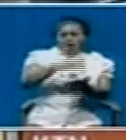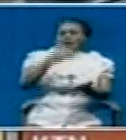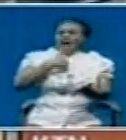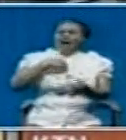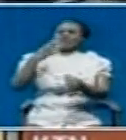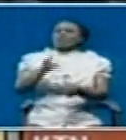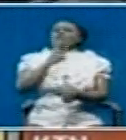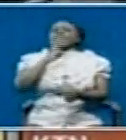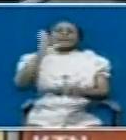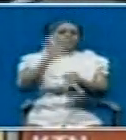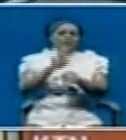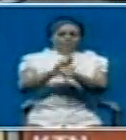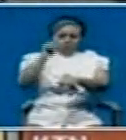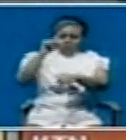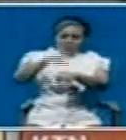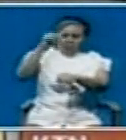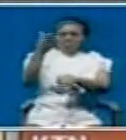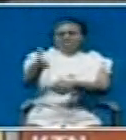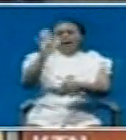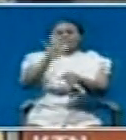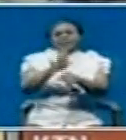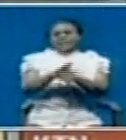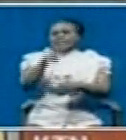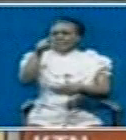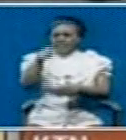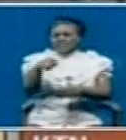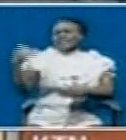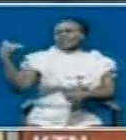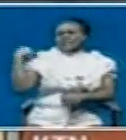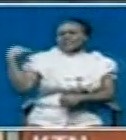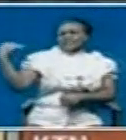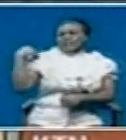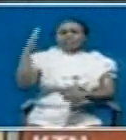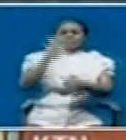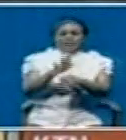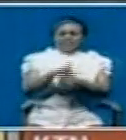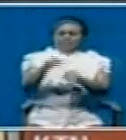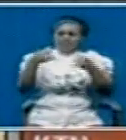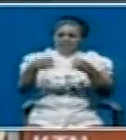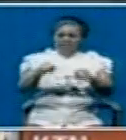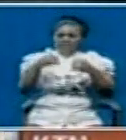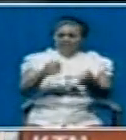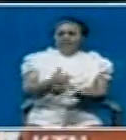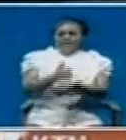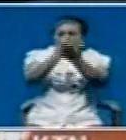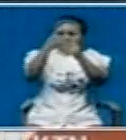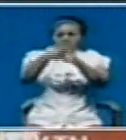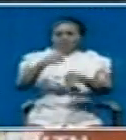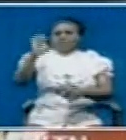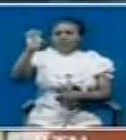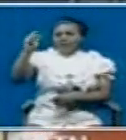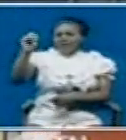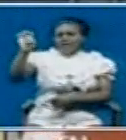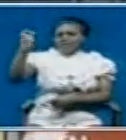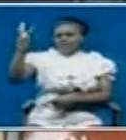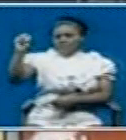mingi. Ni pahali ambao umbu zinaweza zaana. Kwa hivyo ni kitu ambao imetusumbua sana. Juhudi zao za kuomba msaada wa shirika la usimamizi wa